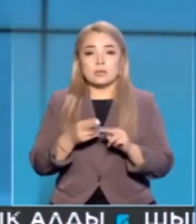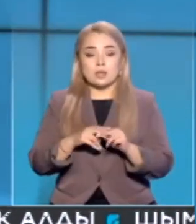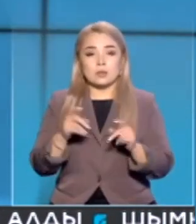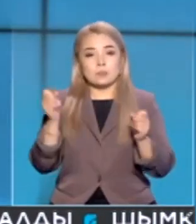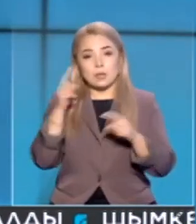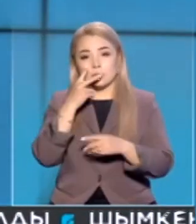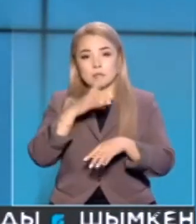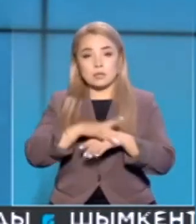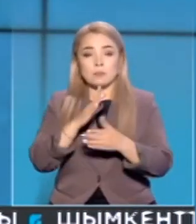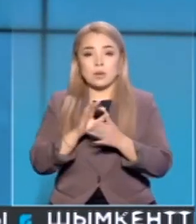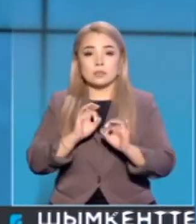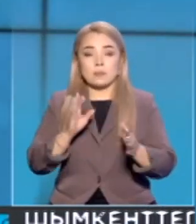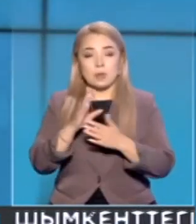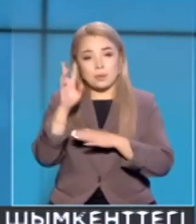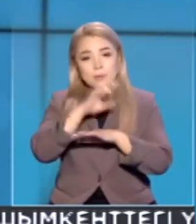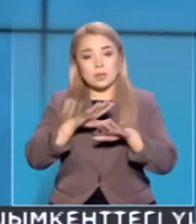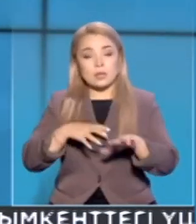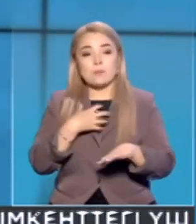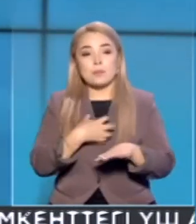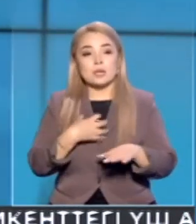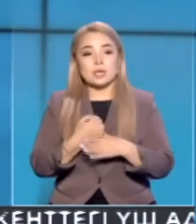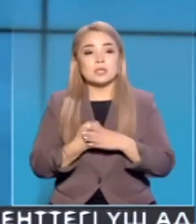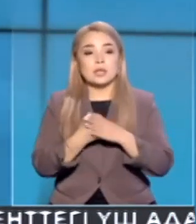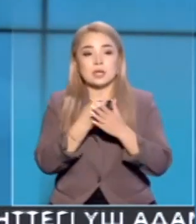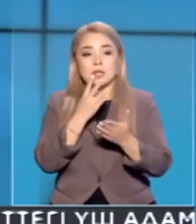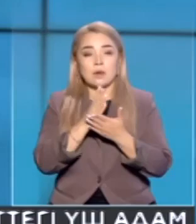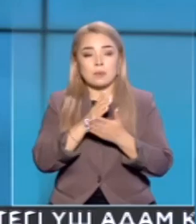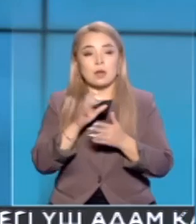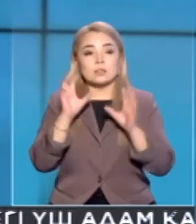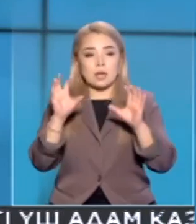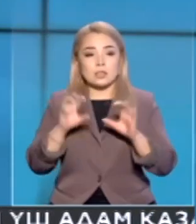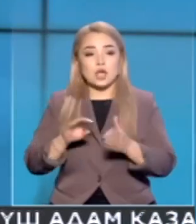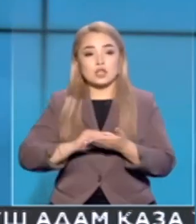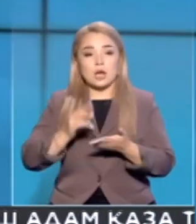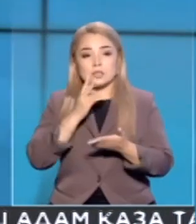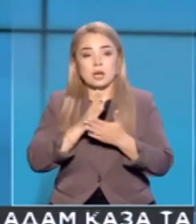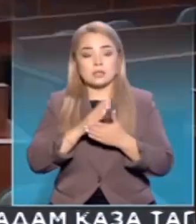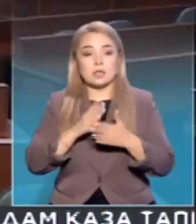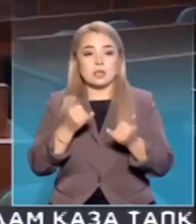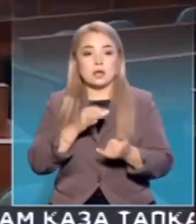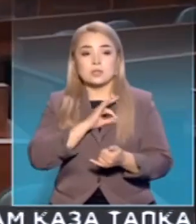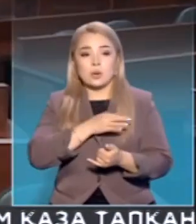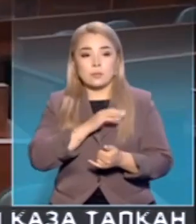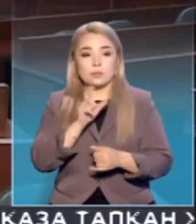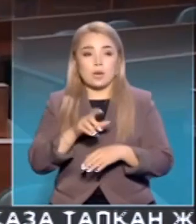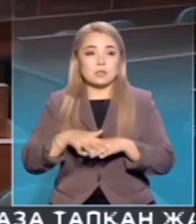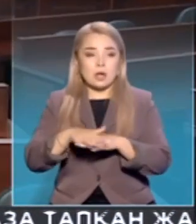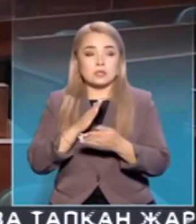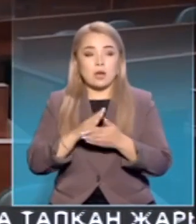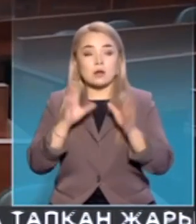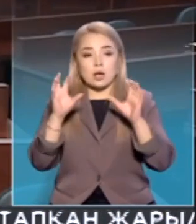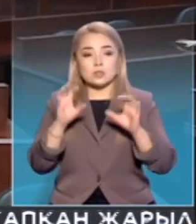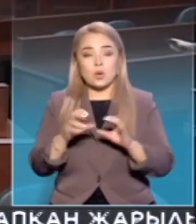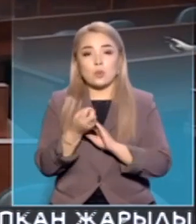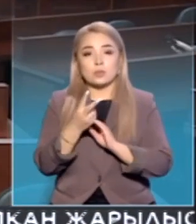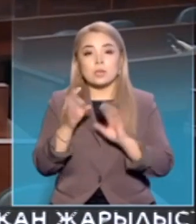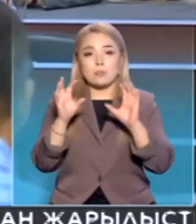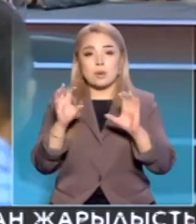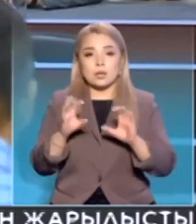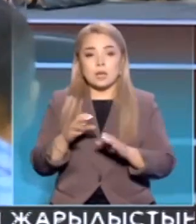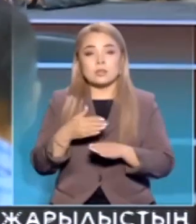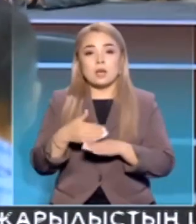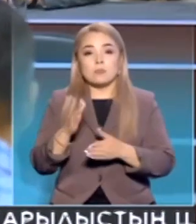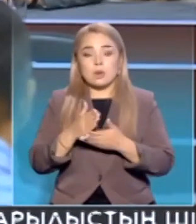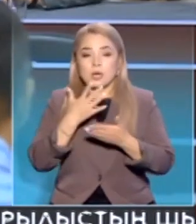деп танылған. Бұл мемлекетіміздің негізгі тірегі, ата заңда жазылған. Бүгін заңгерлер Конституцияның 12-ші бап тармақтары төңірегінде